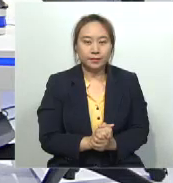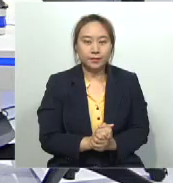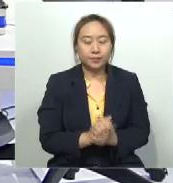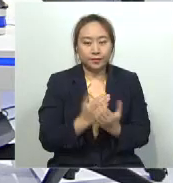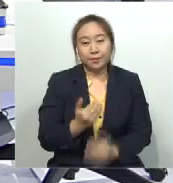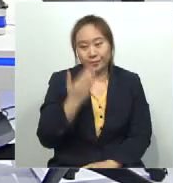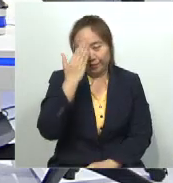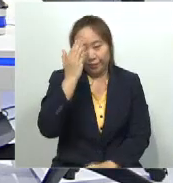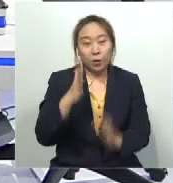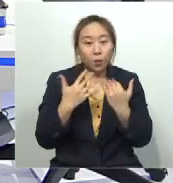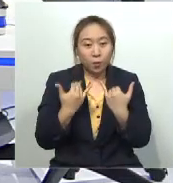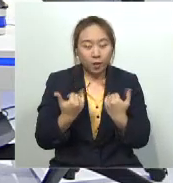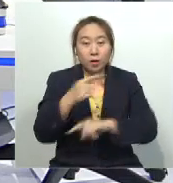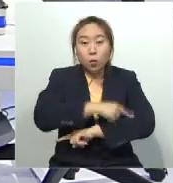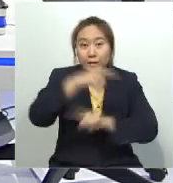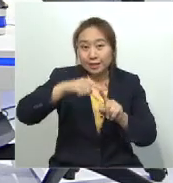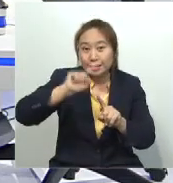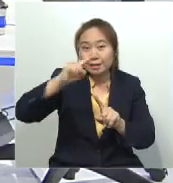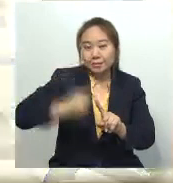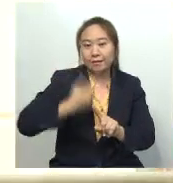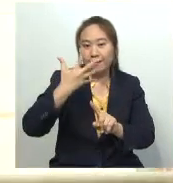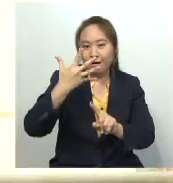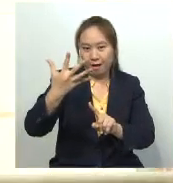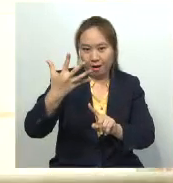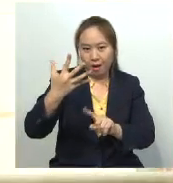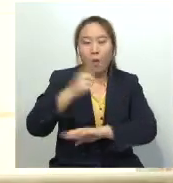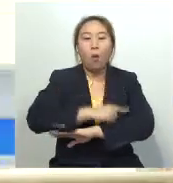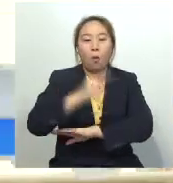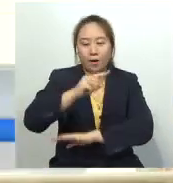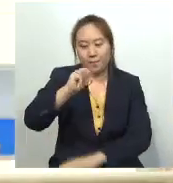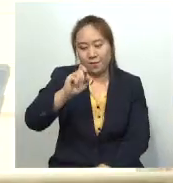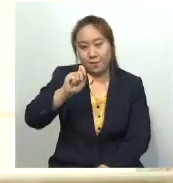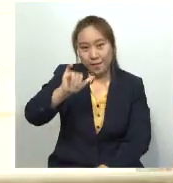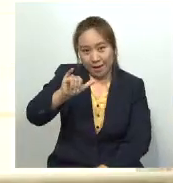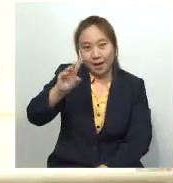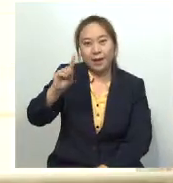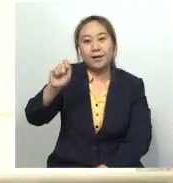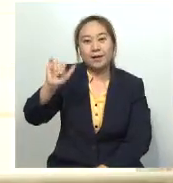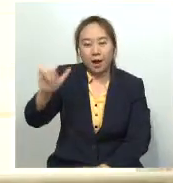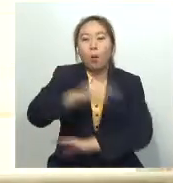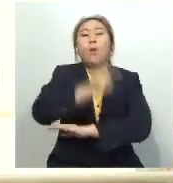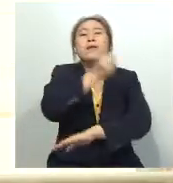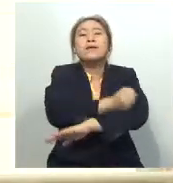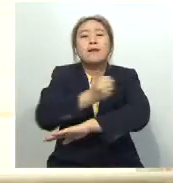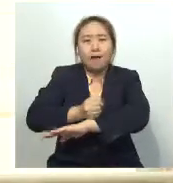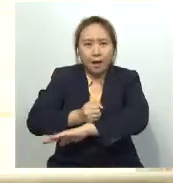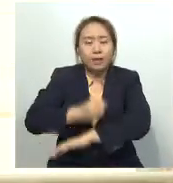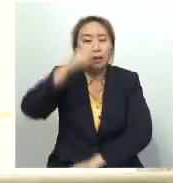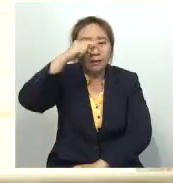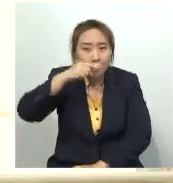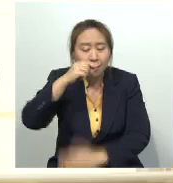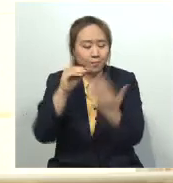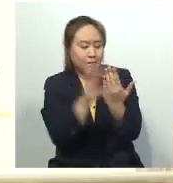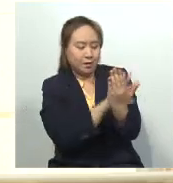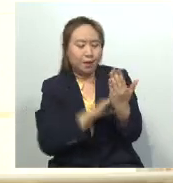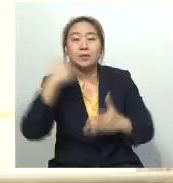ครับทั้งสองท่านคุณผู้ชมครับวันนี้วันที่1พฤษภาคมนะครับเราเรียกกันว่าวันเมเดย์นะครับหรือว่าวันแรงงานแห่งชาติบ้านเราประเทศไทยนะครับ